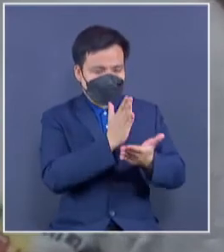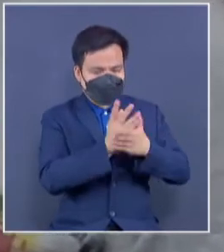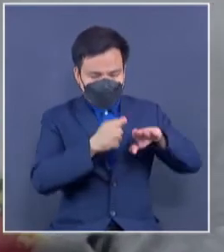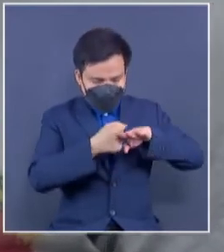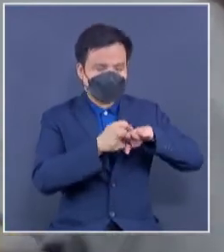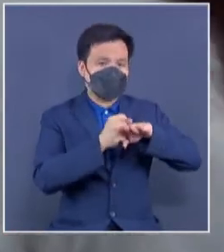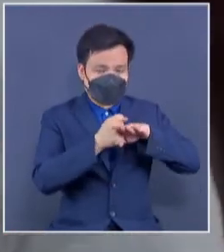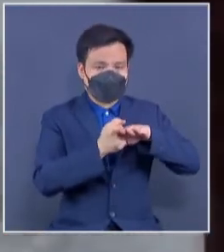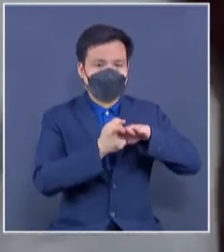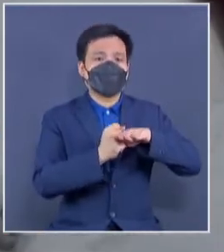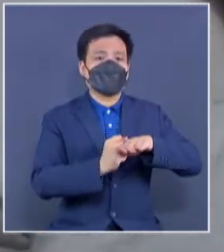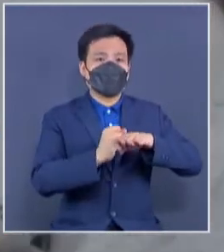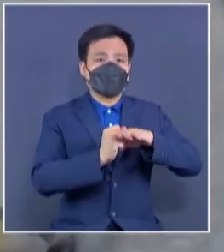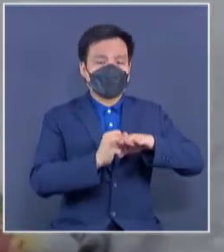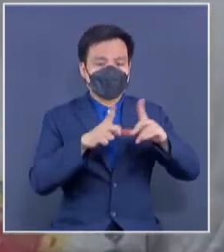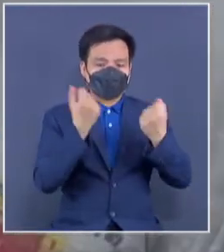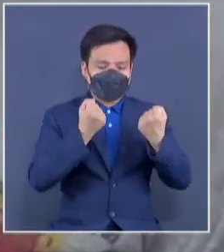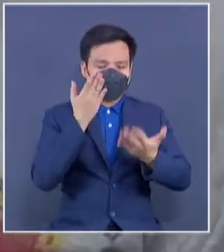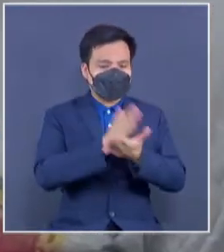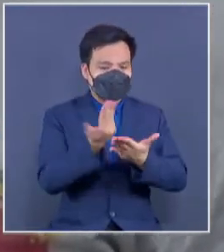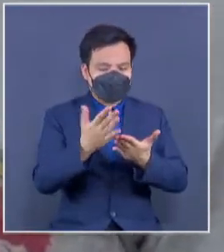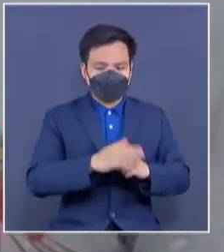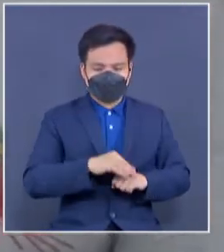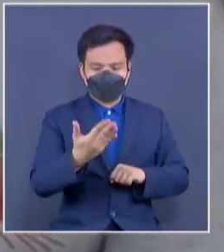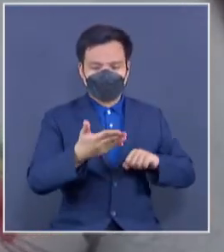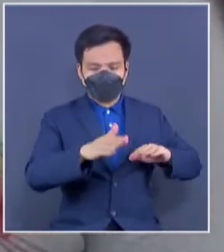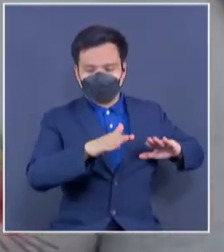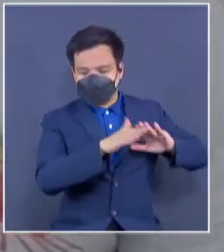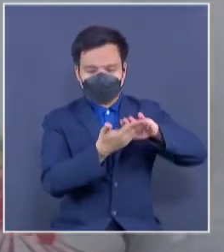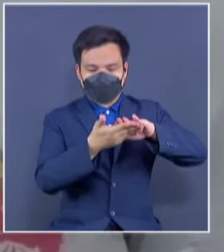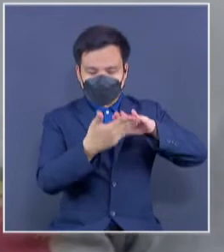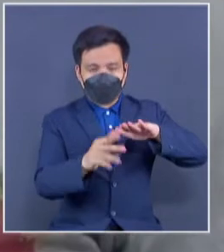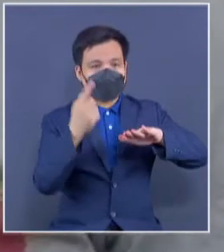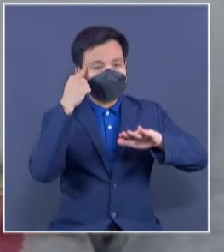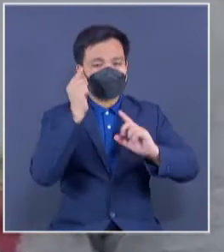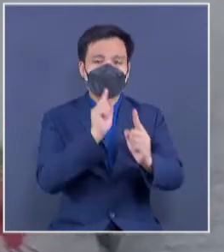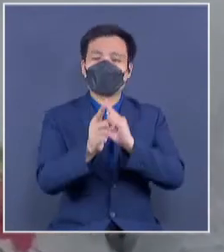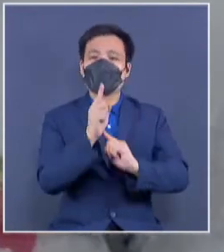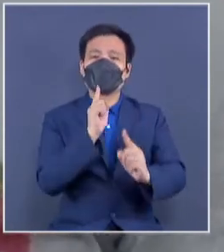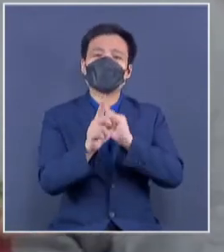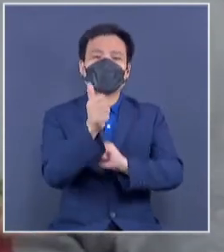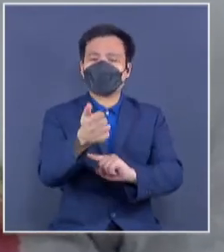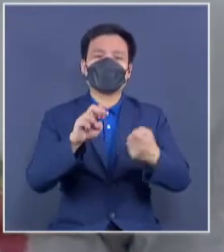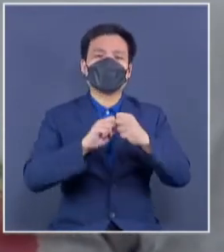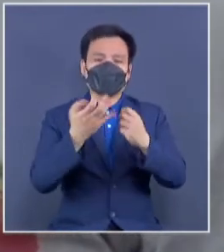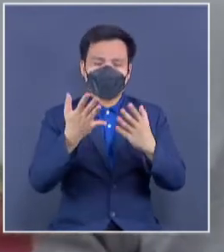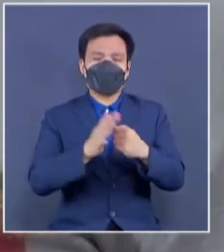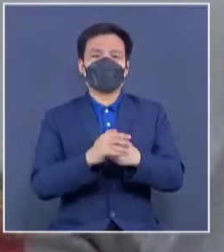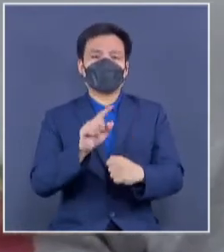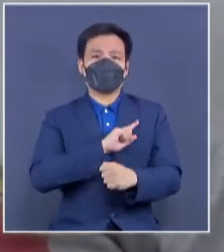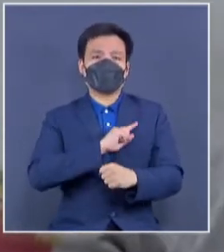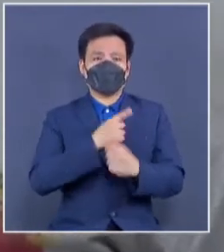เข้าออกมาเขาไม่หยุดเขาเหยียบซ้ำไปอีกก็คือตอนแรกเราก็ไก่เขี่ยได้เราจะไม่เอาอะไรแค่ว่าเขารับผิดชอบ